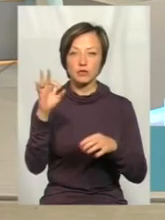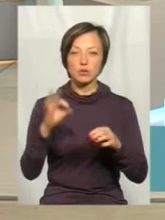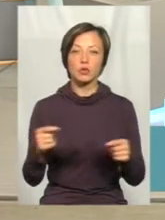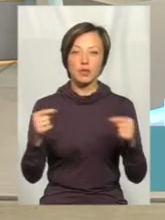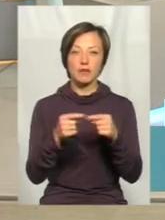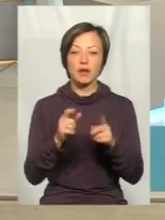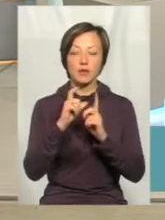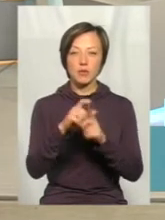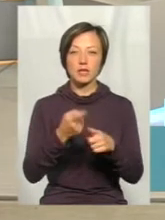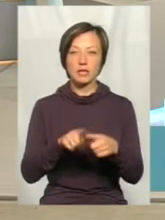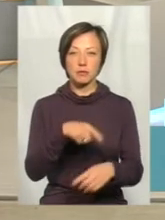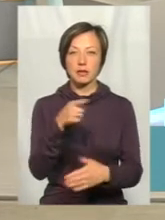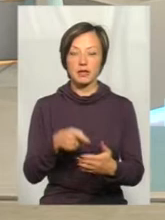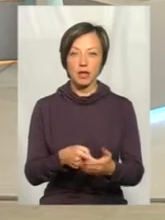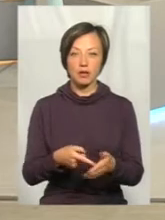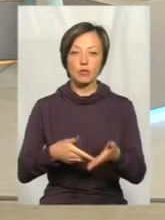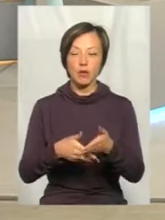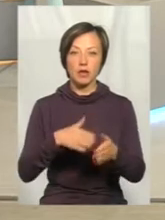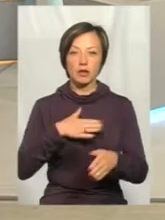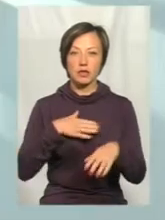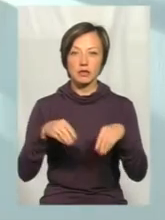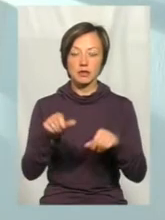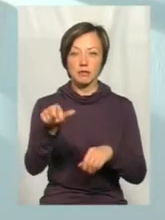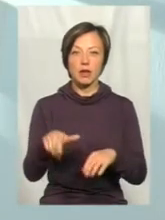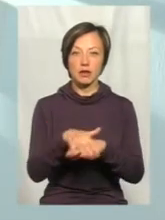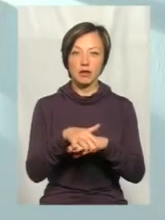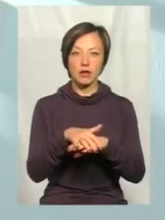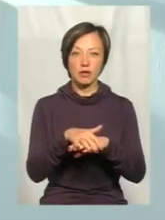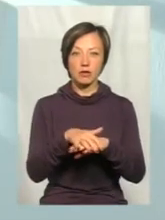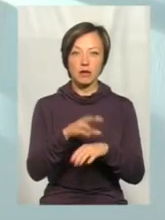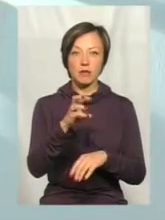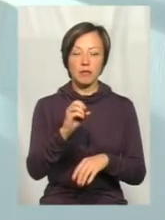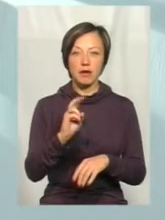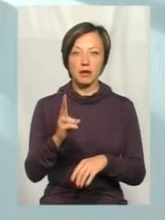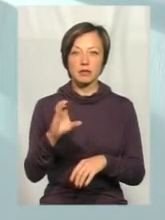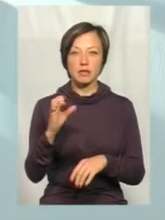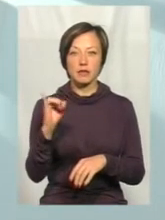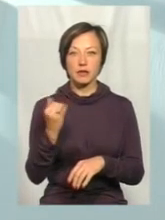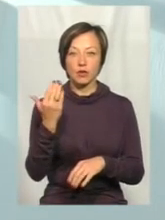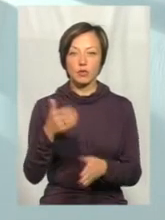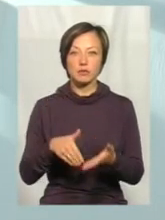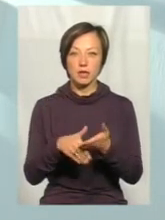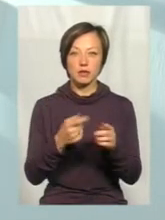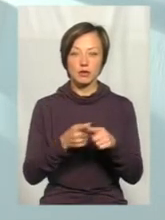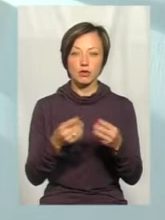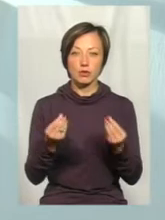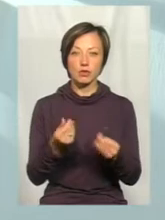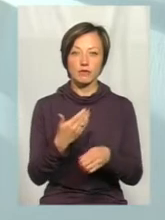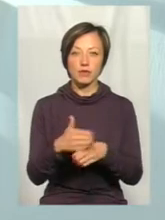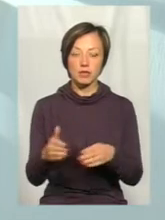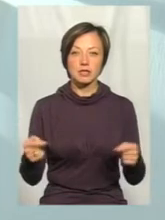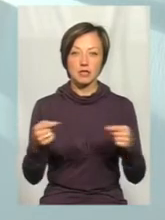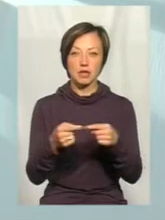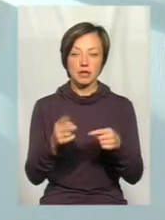запитання. Допомагав, звичайно, наш земляк, народний депутат Мельник Сергій Іванович. І це за його сприяння ці кошти були виділені саме